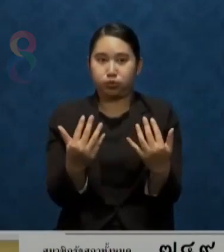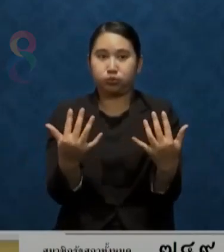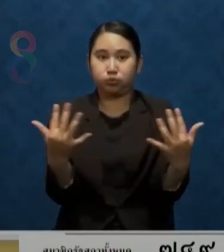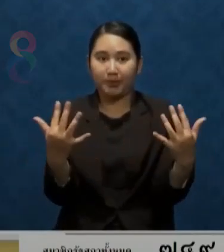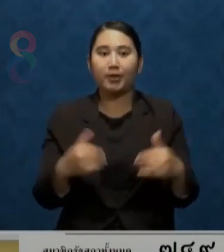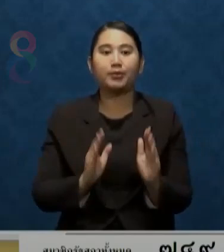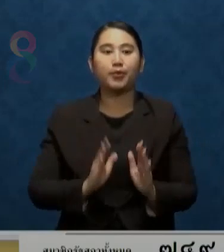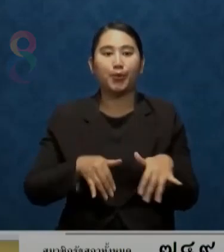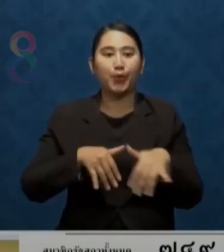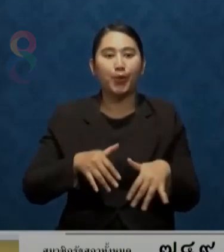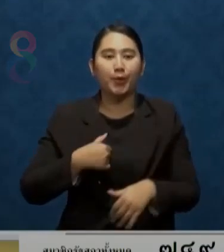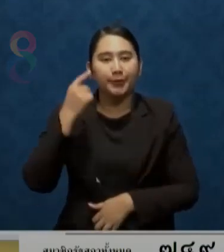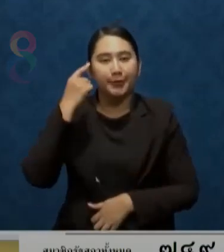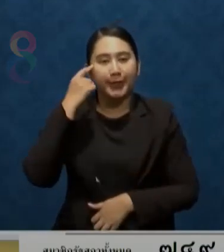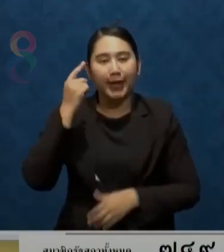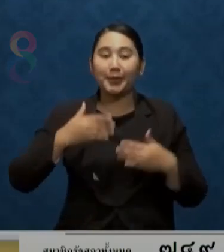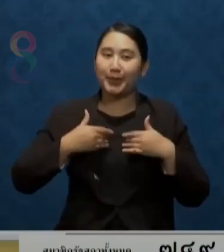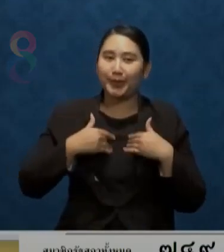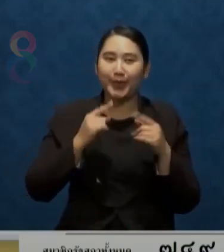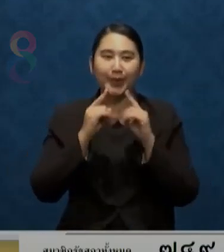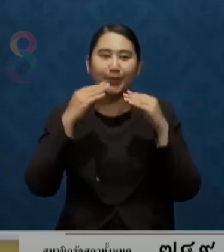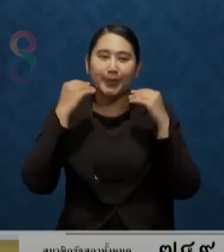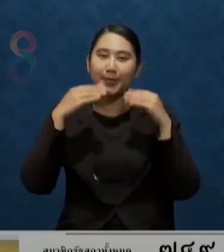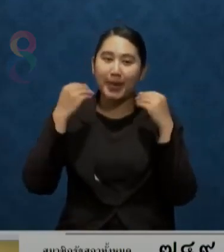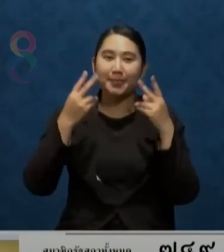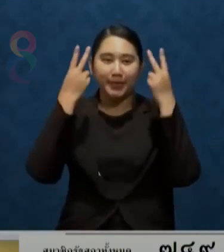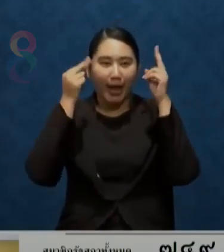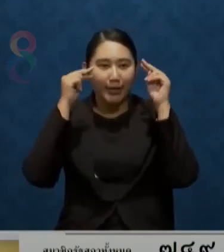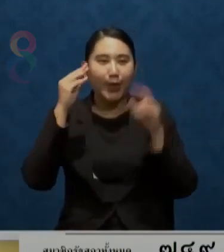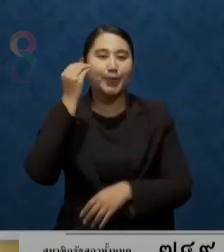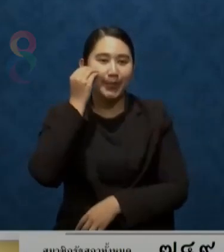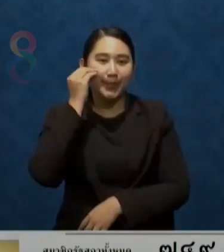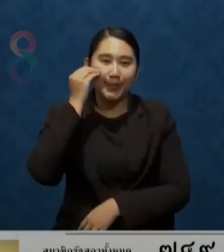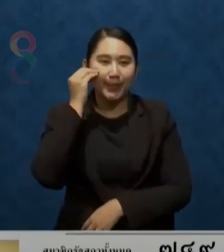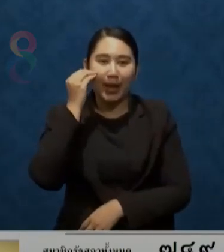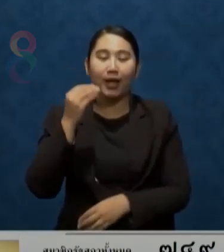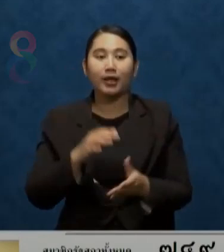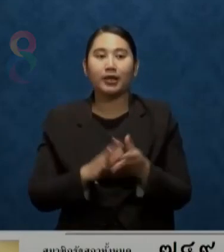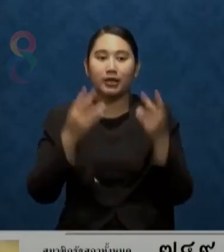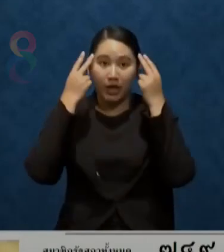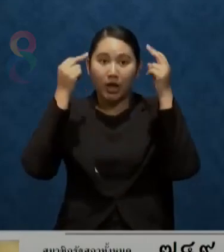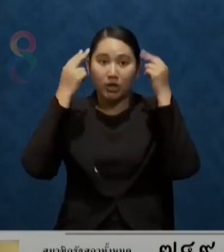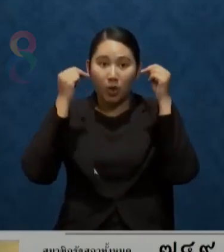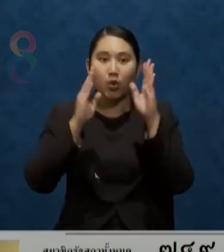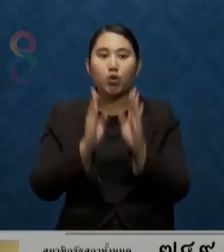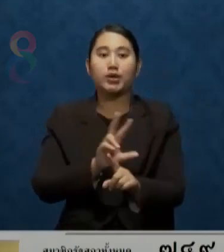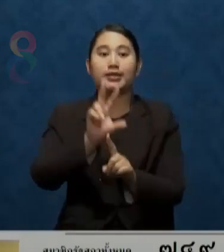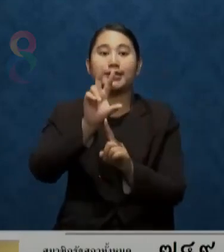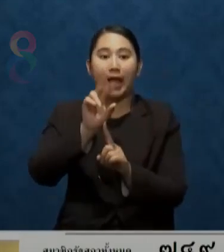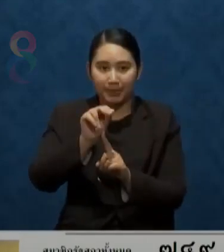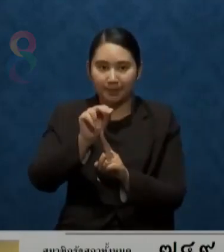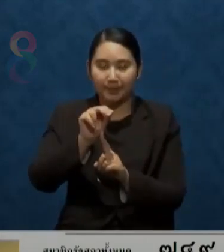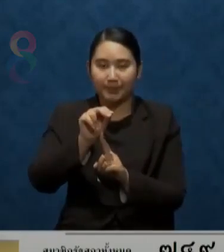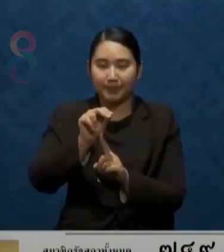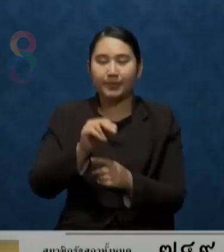มีประชาชนมาแสดงความยินดีเรียกท่านนายกพิธาท่านนายกพิธานายกรัฐมนตรีคนที่30